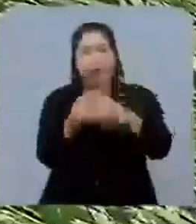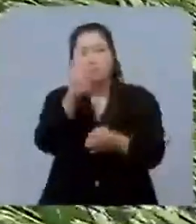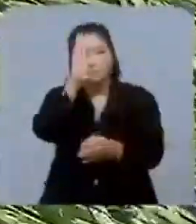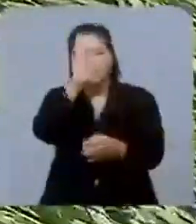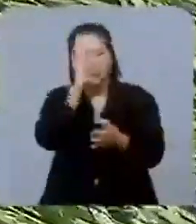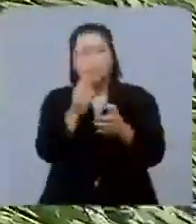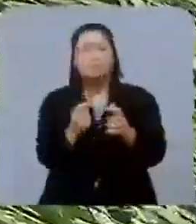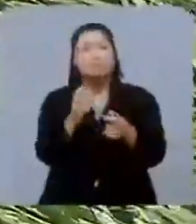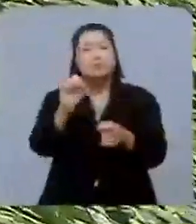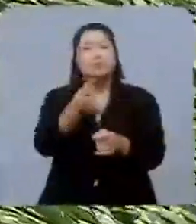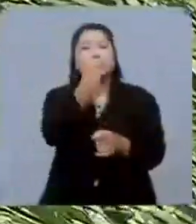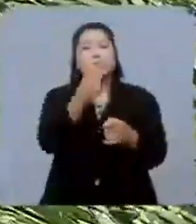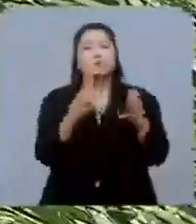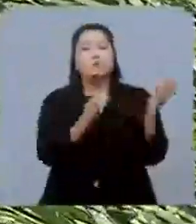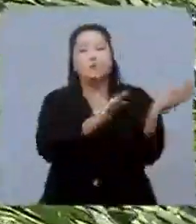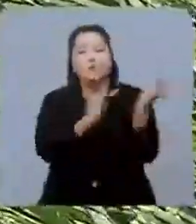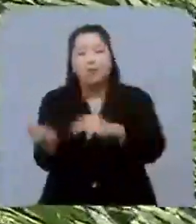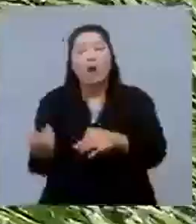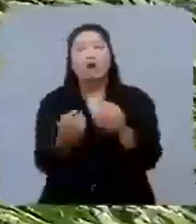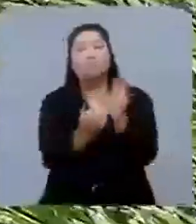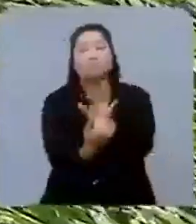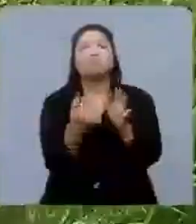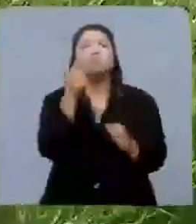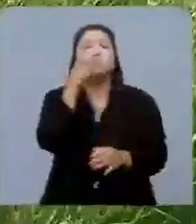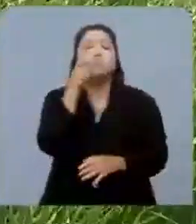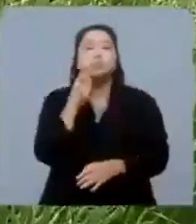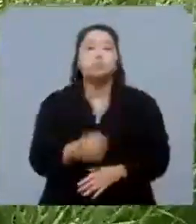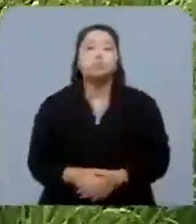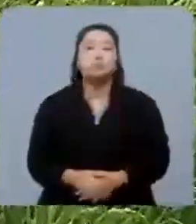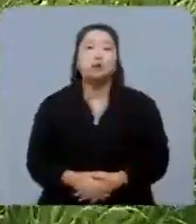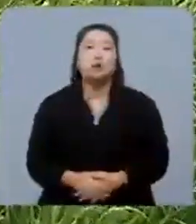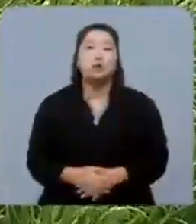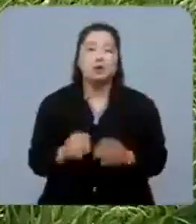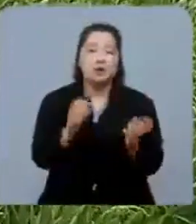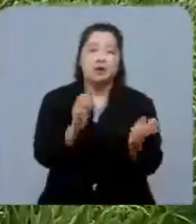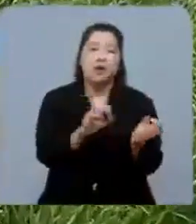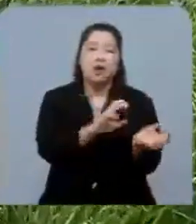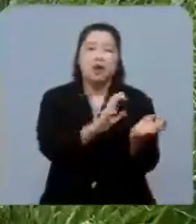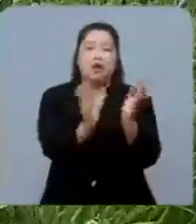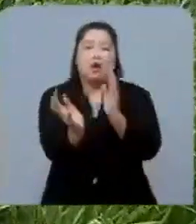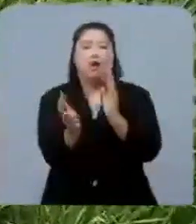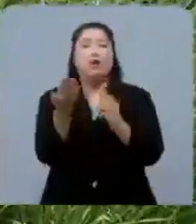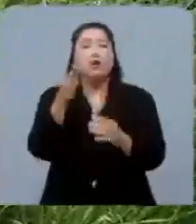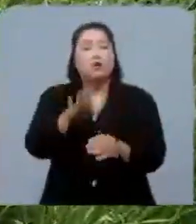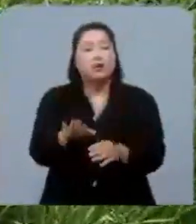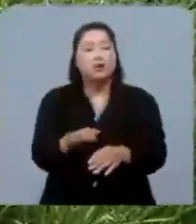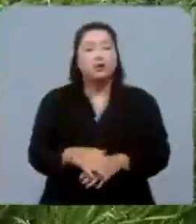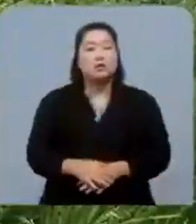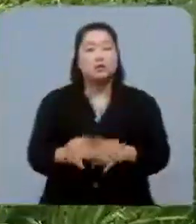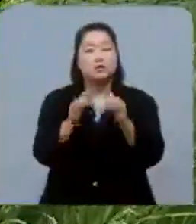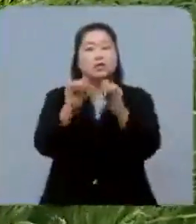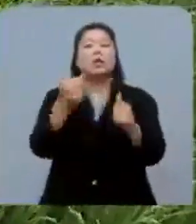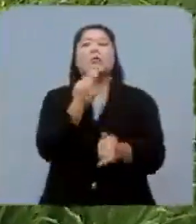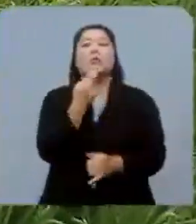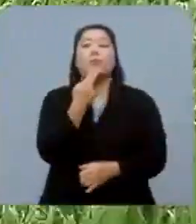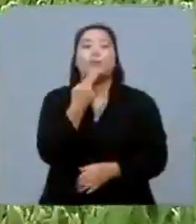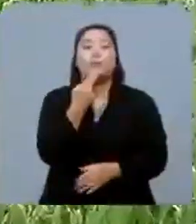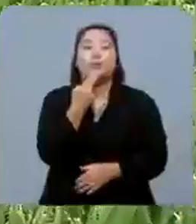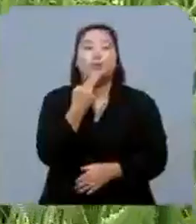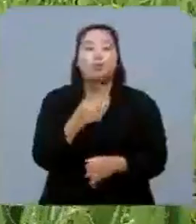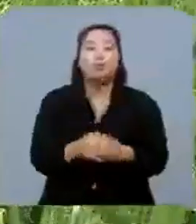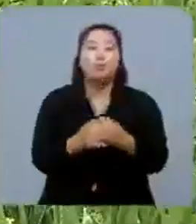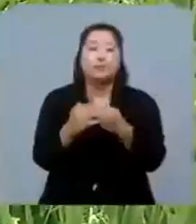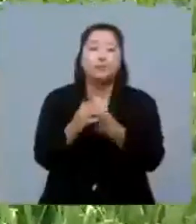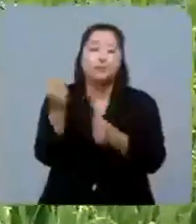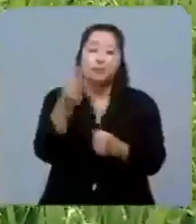이삭병까지 확산해 강풍에 속수무책이었습니다. 세워야 되는데 인력으로 세울 인력이 없어요 지금.